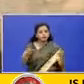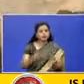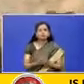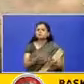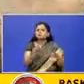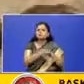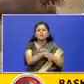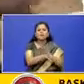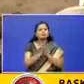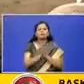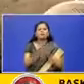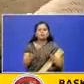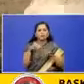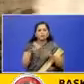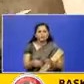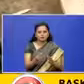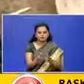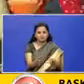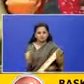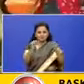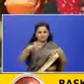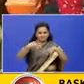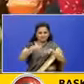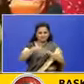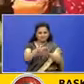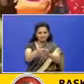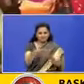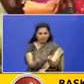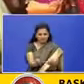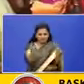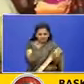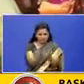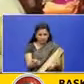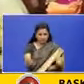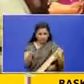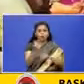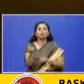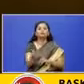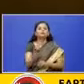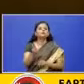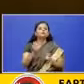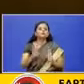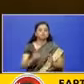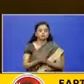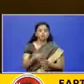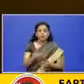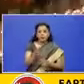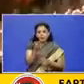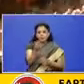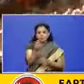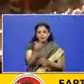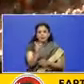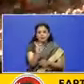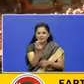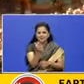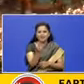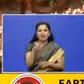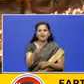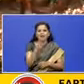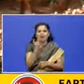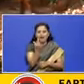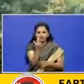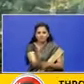इसमें बांस की बनी टोकरी या सुपली का उपयोग होता है। मिट्टी के दियों का अपना महत्व होता